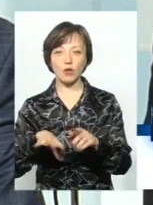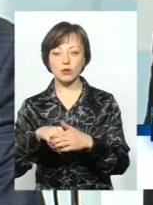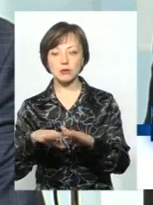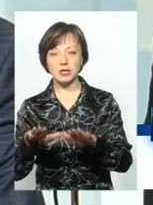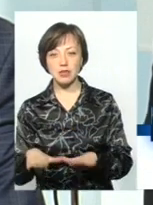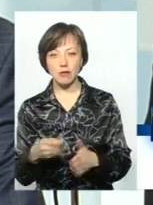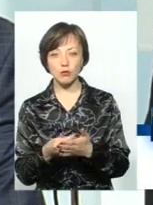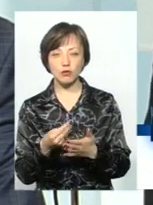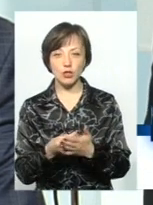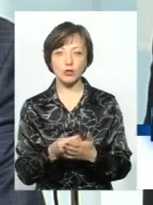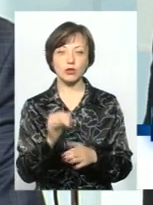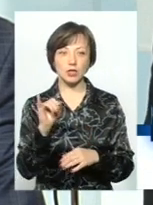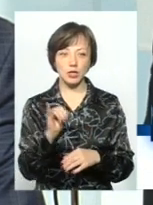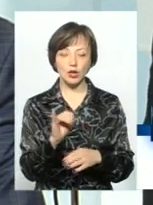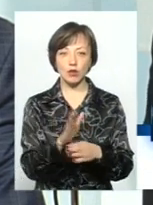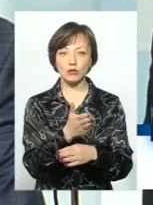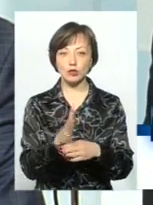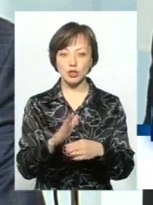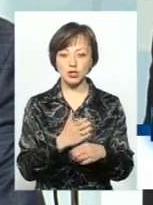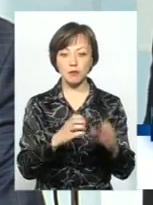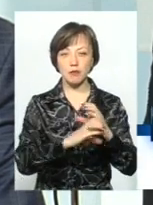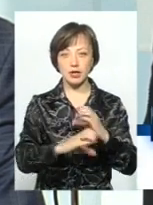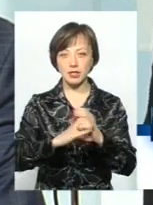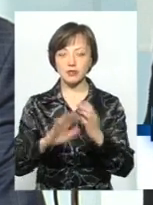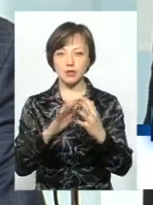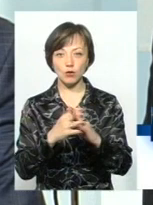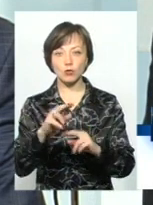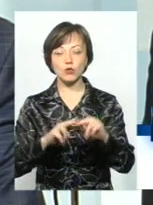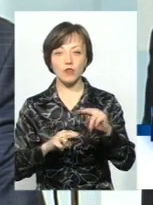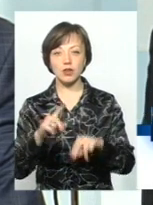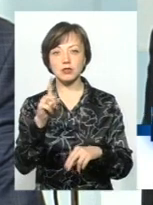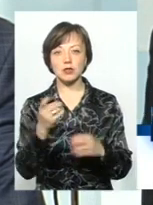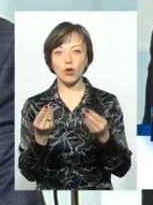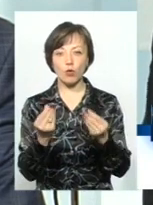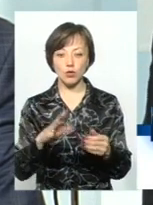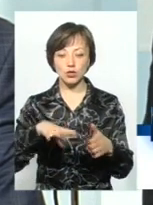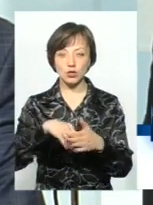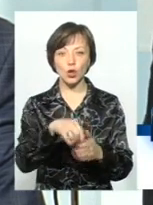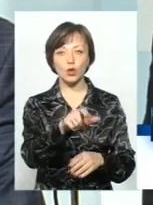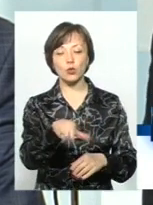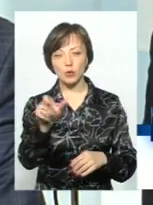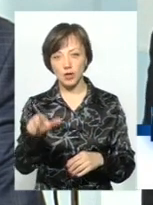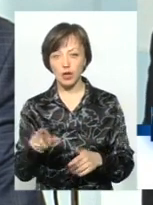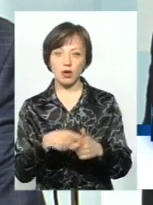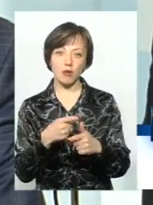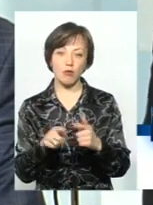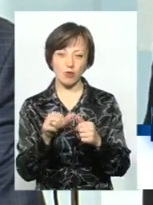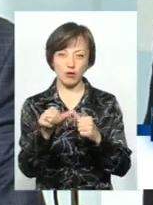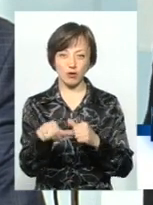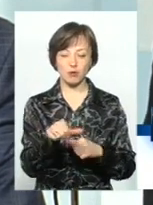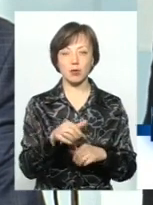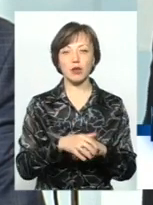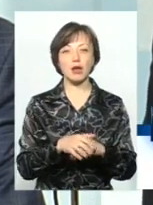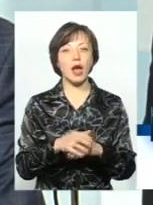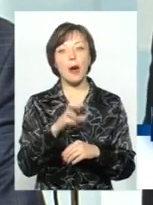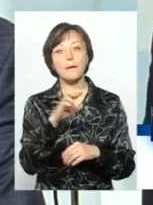місцевого бюджету. Ну і розподільчі мережі по населених пунктах будувались за кошти самої громади або за кошти окремих мешканців. Але